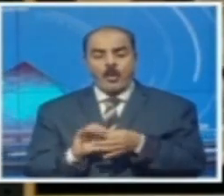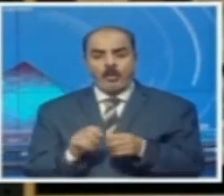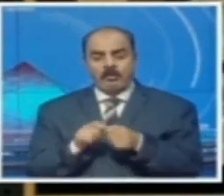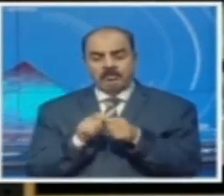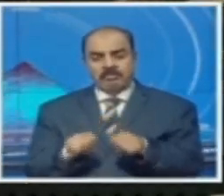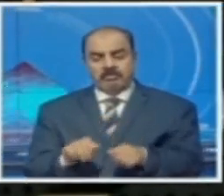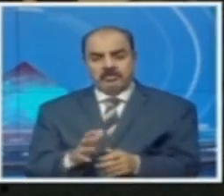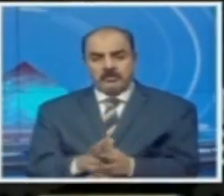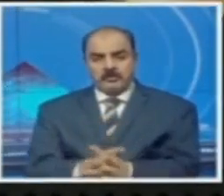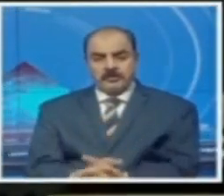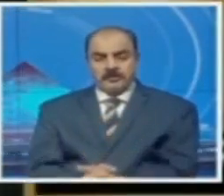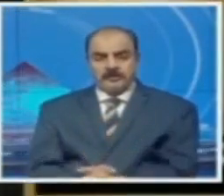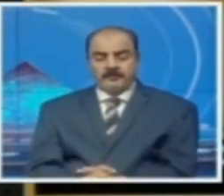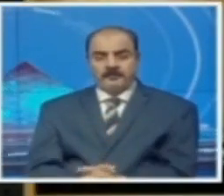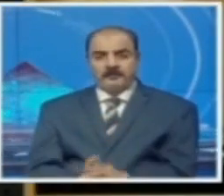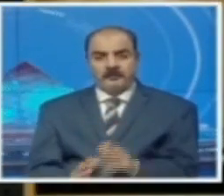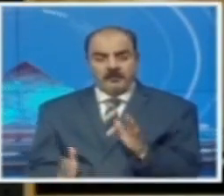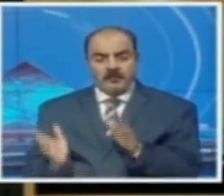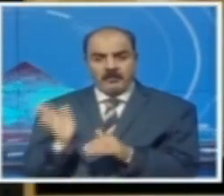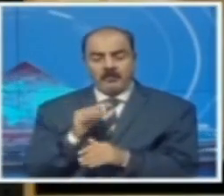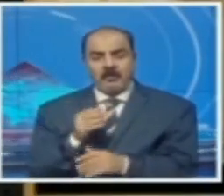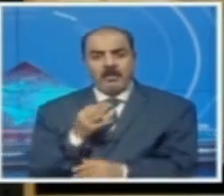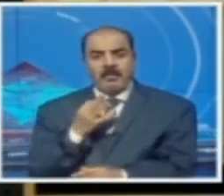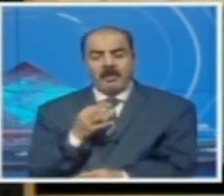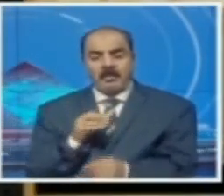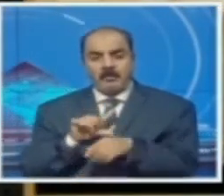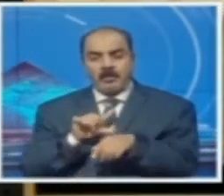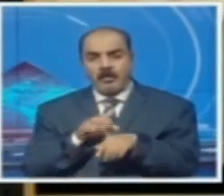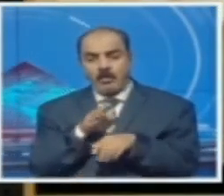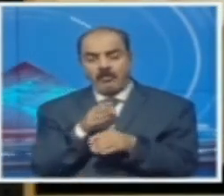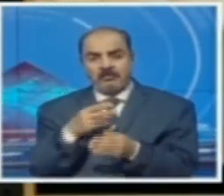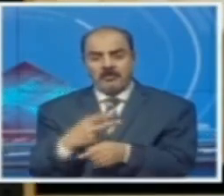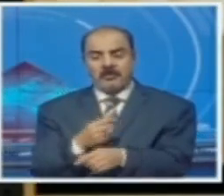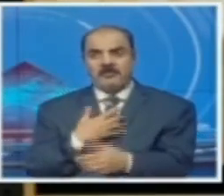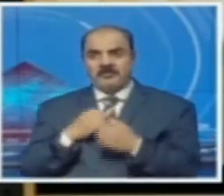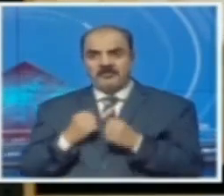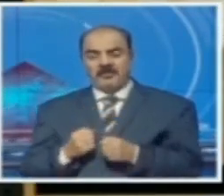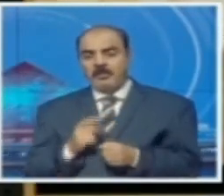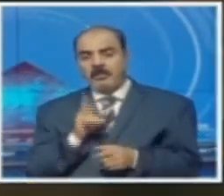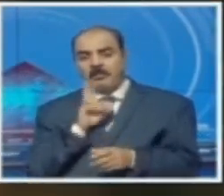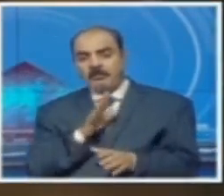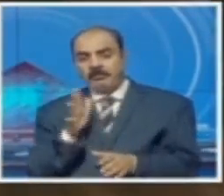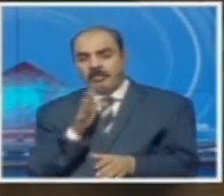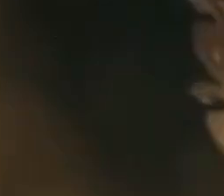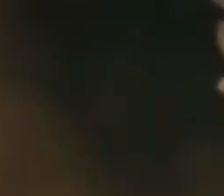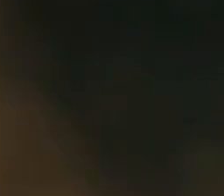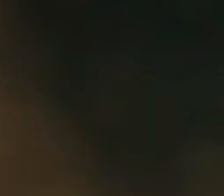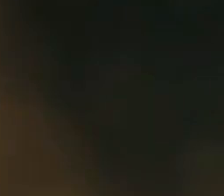تقريبا. وتم ضبط 3 مراكز غير مرخصة لعلاج الإدمان